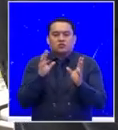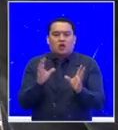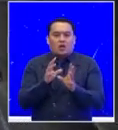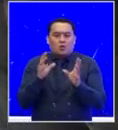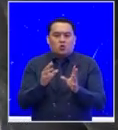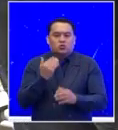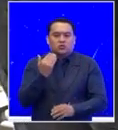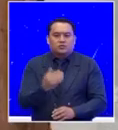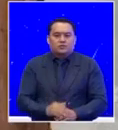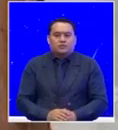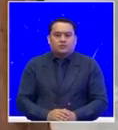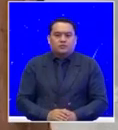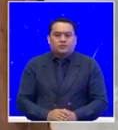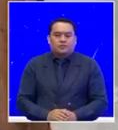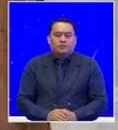на ее плечи.